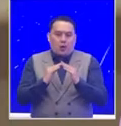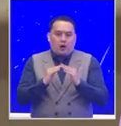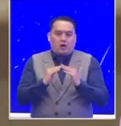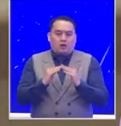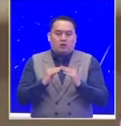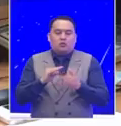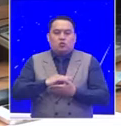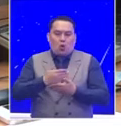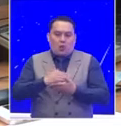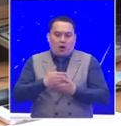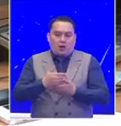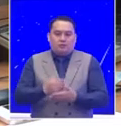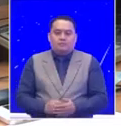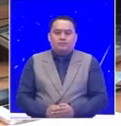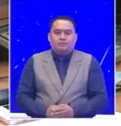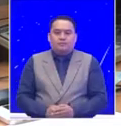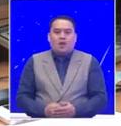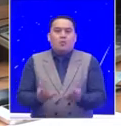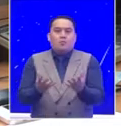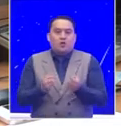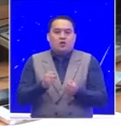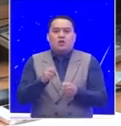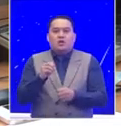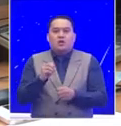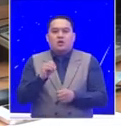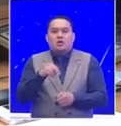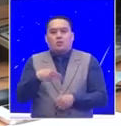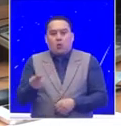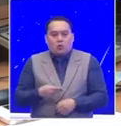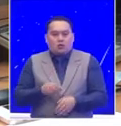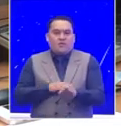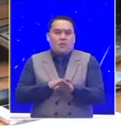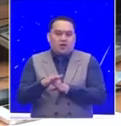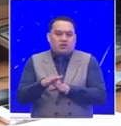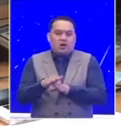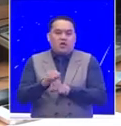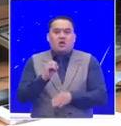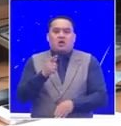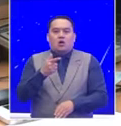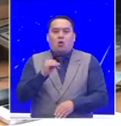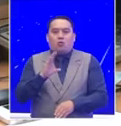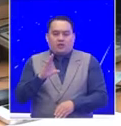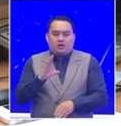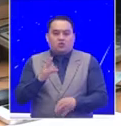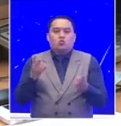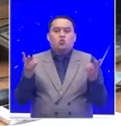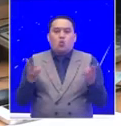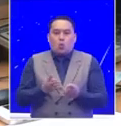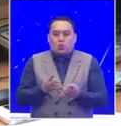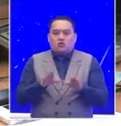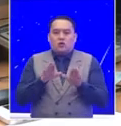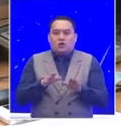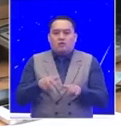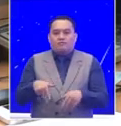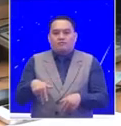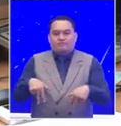или ноутбука. Получение электронной цифровой подписи осуществляется на портале ЕГОВ. Для этого необходимо иметь